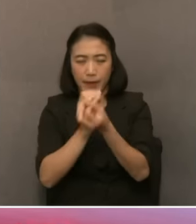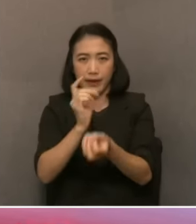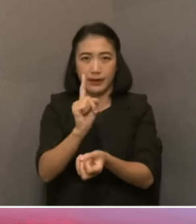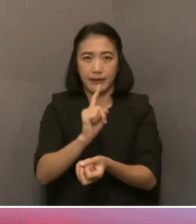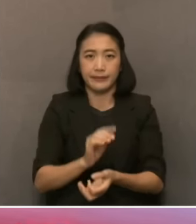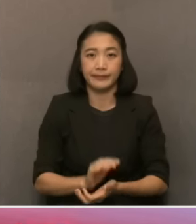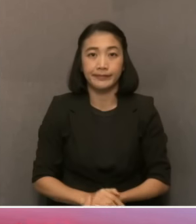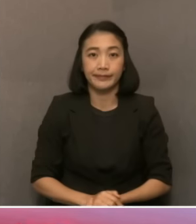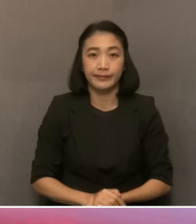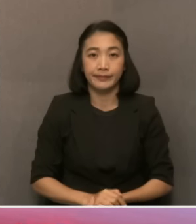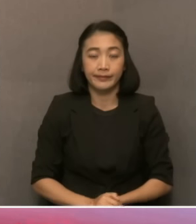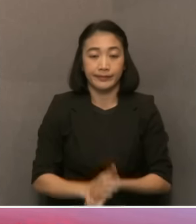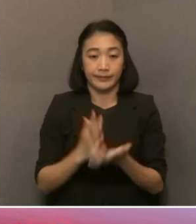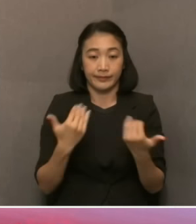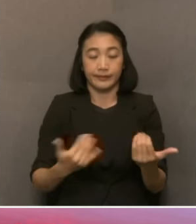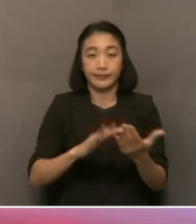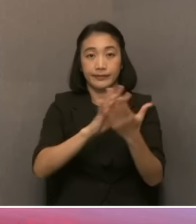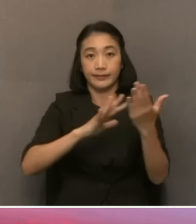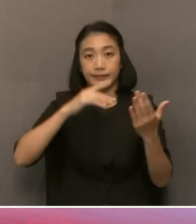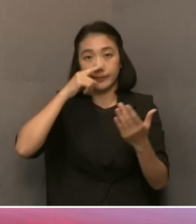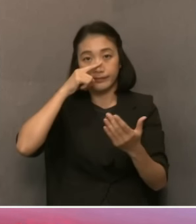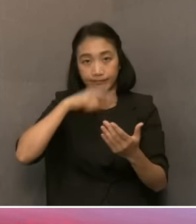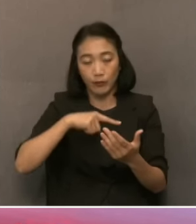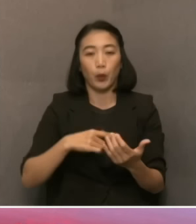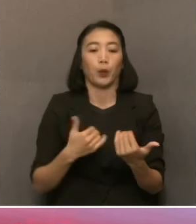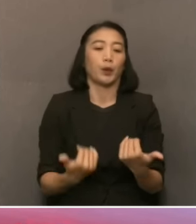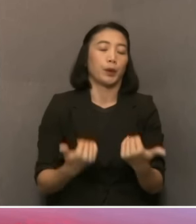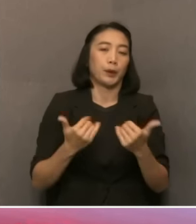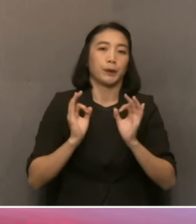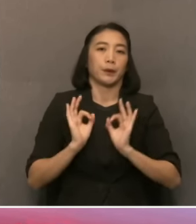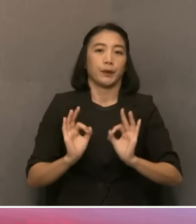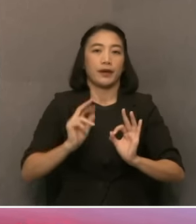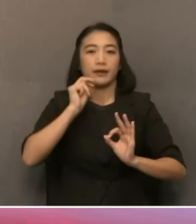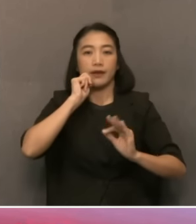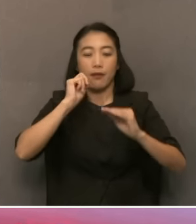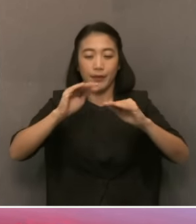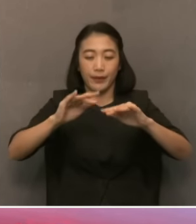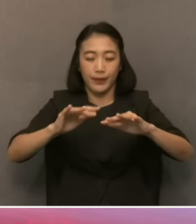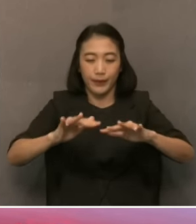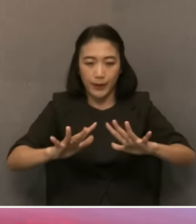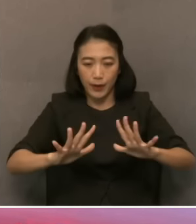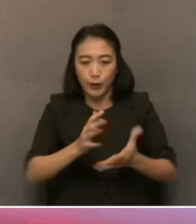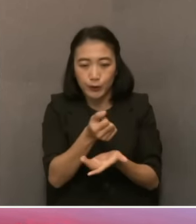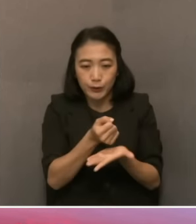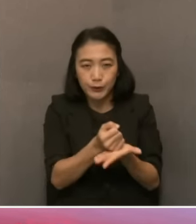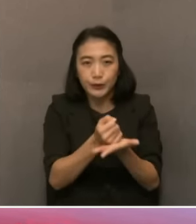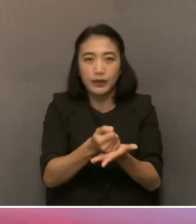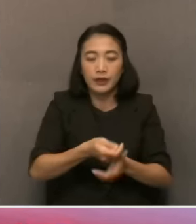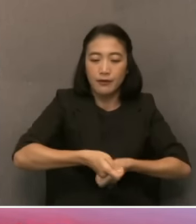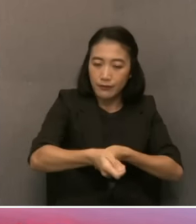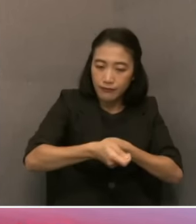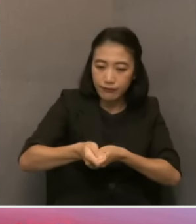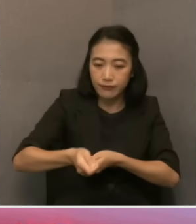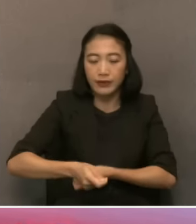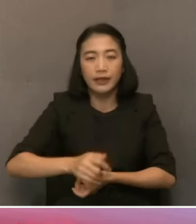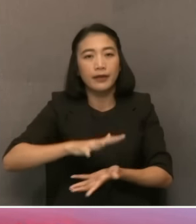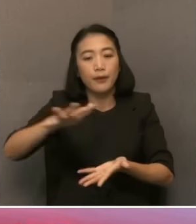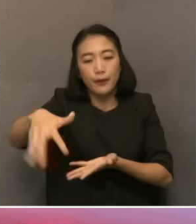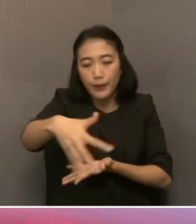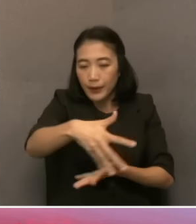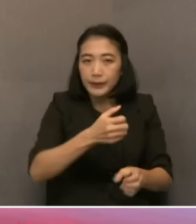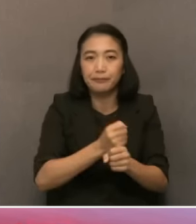เรานะคะตอนนี้หลายพื้นที่เนี่ยก็เข้าสู่ช่วงของการฟื้นฟูแล้วนะคะแต่ว่าล่าสุดค่ะกระทรวงสาธารณสุขนะคะก็ได้รายงานนะคะสำหรับ